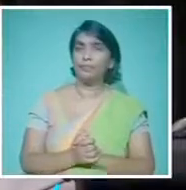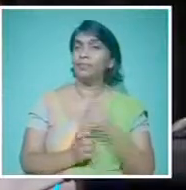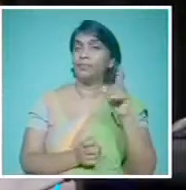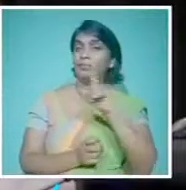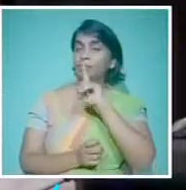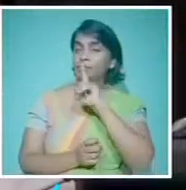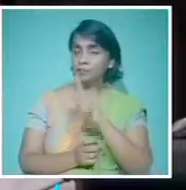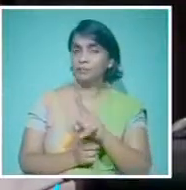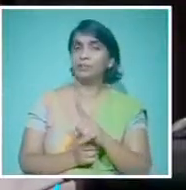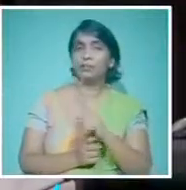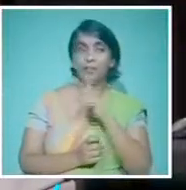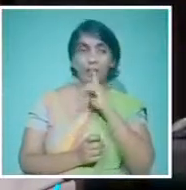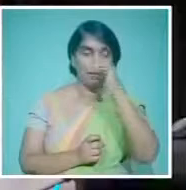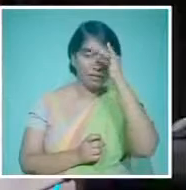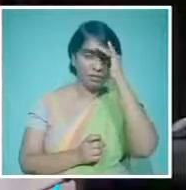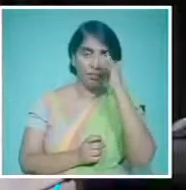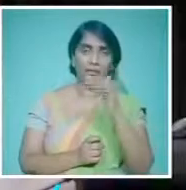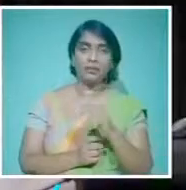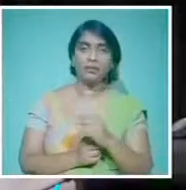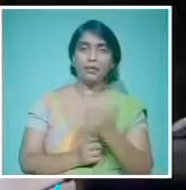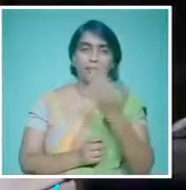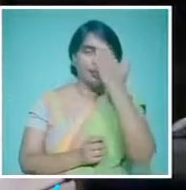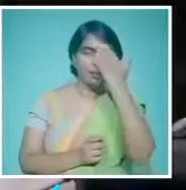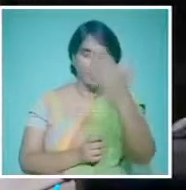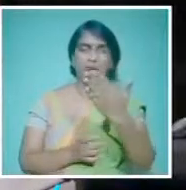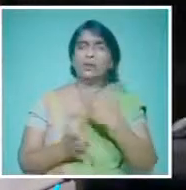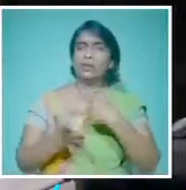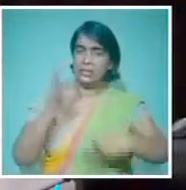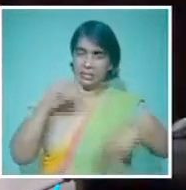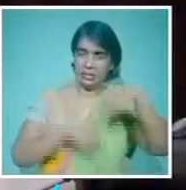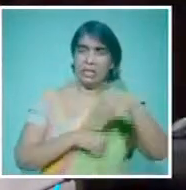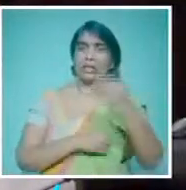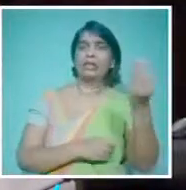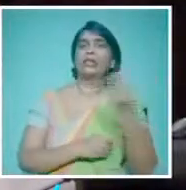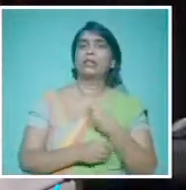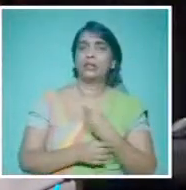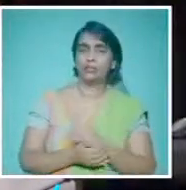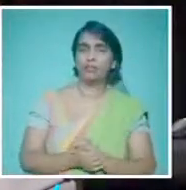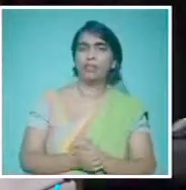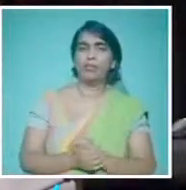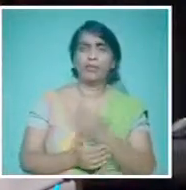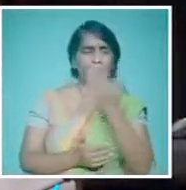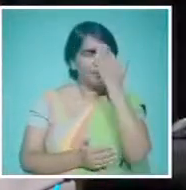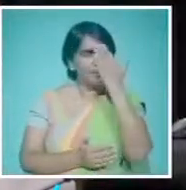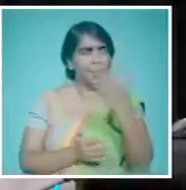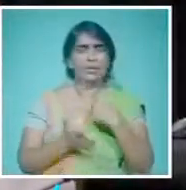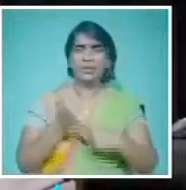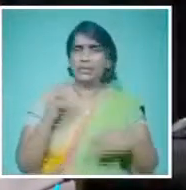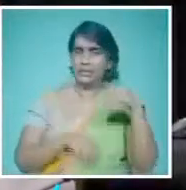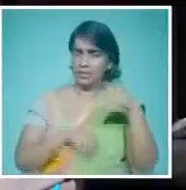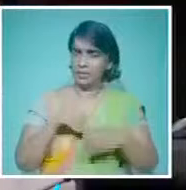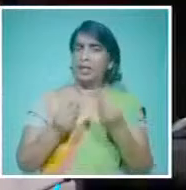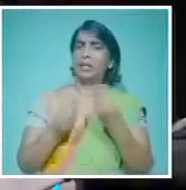awa, kata ayat tuh ma, karuna kalla jandi adin, karuna kalla jandi